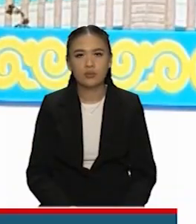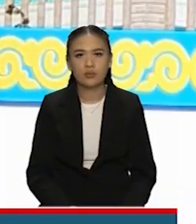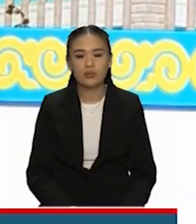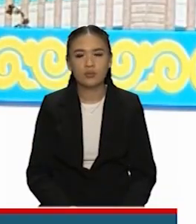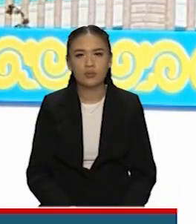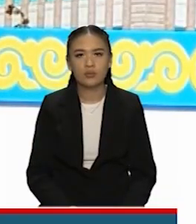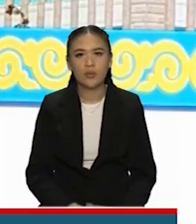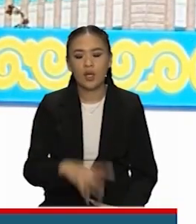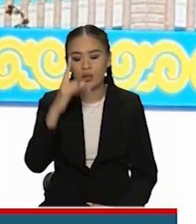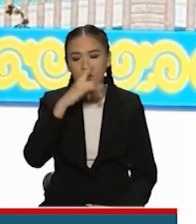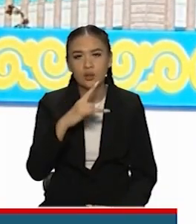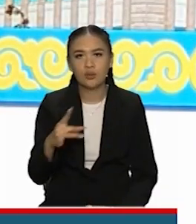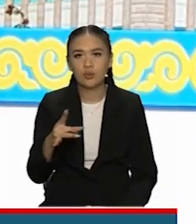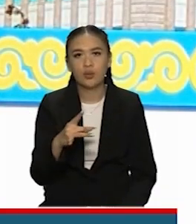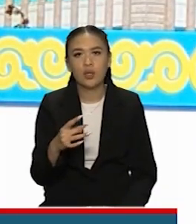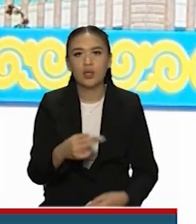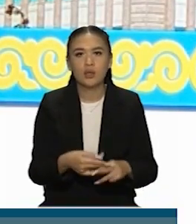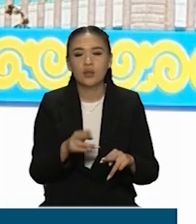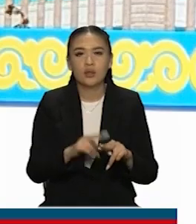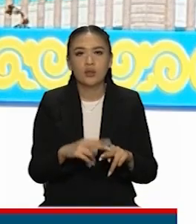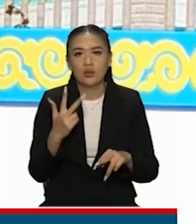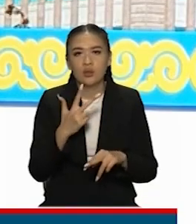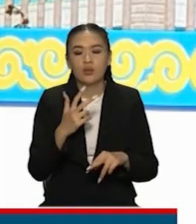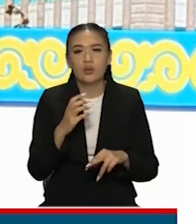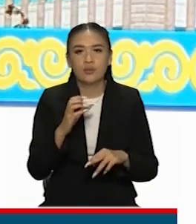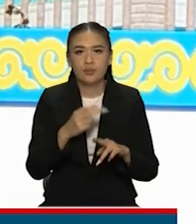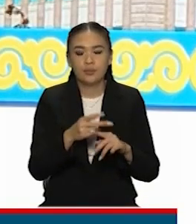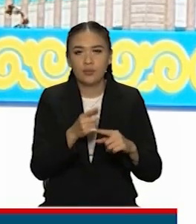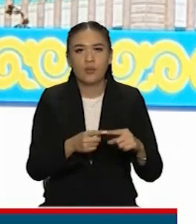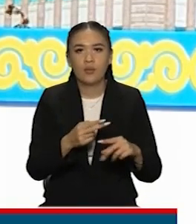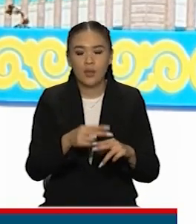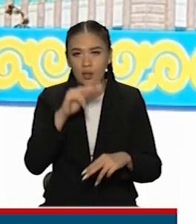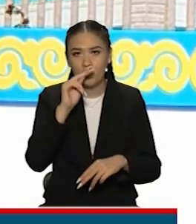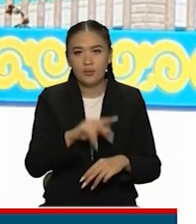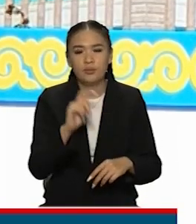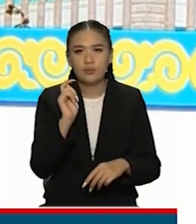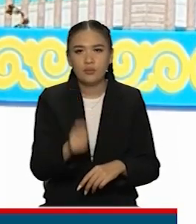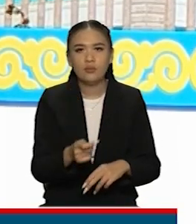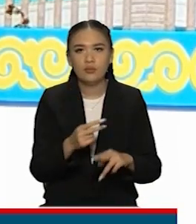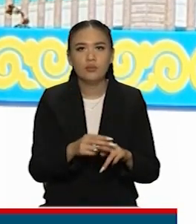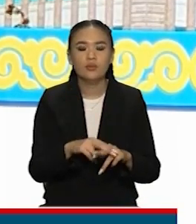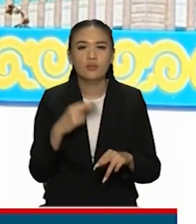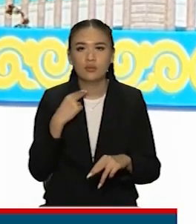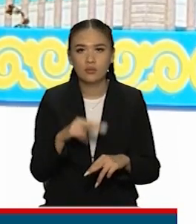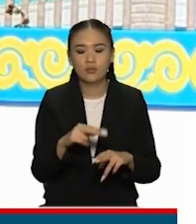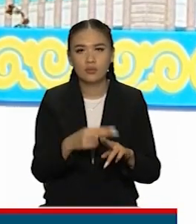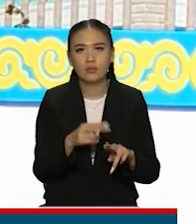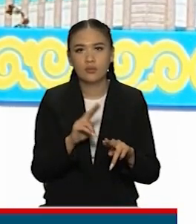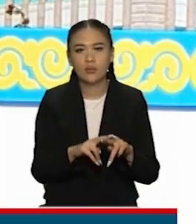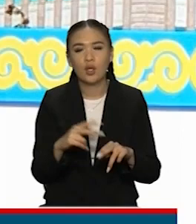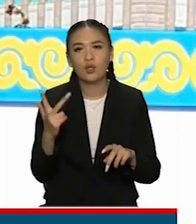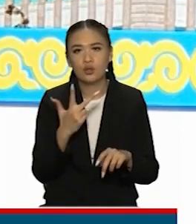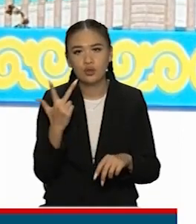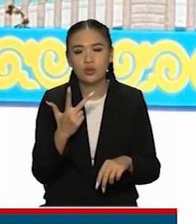Қазақстан Республикасы қылмыс кодексінің 99 бабы 3-бөлігімен, 121 бабы 4-бөлігімен кінәлі деп танылсын. Оған қылмыс кодексі 99-3